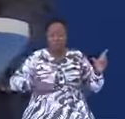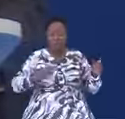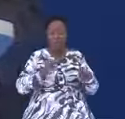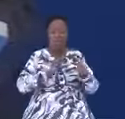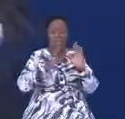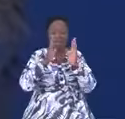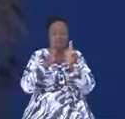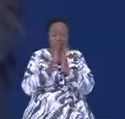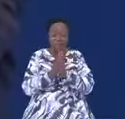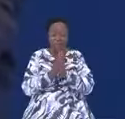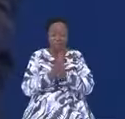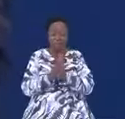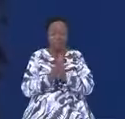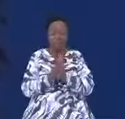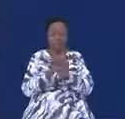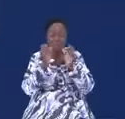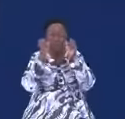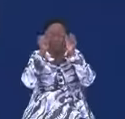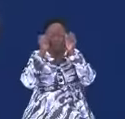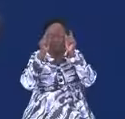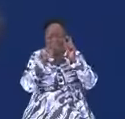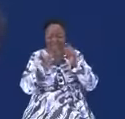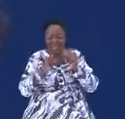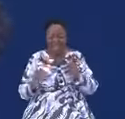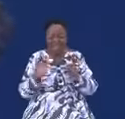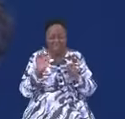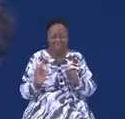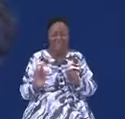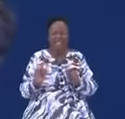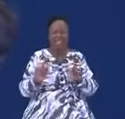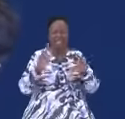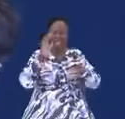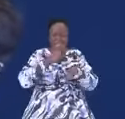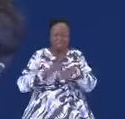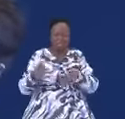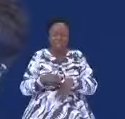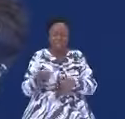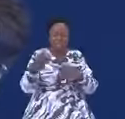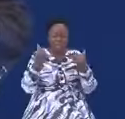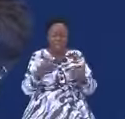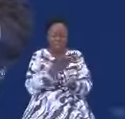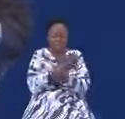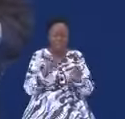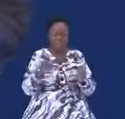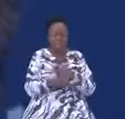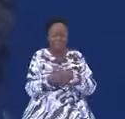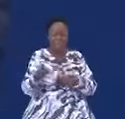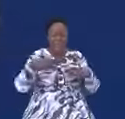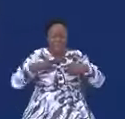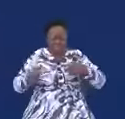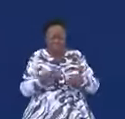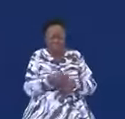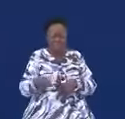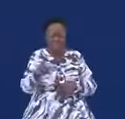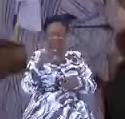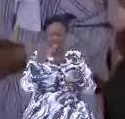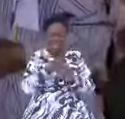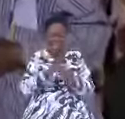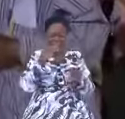touche maintenant des lives l'un galilée au nom de jésus